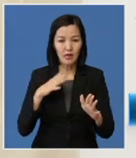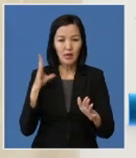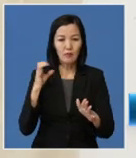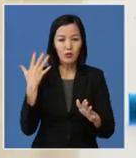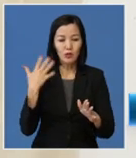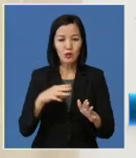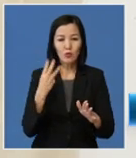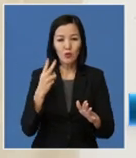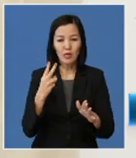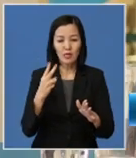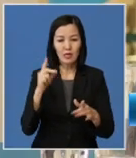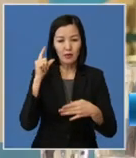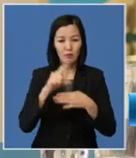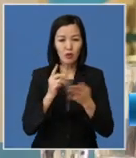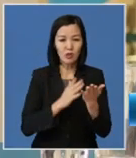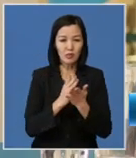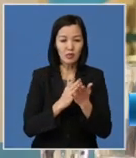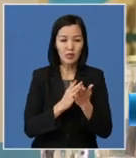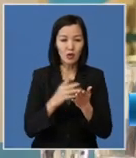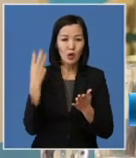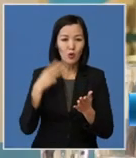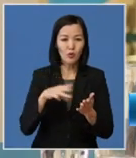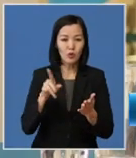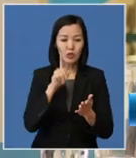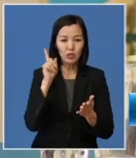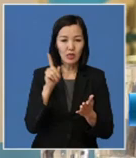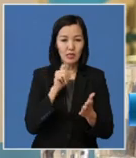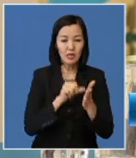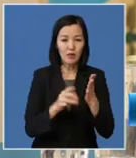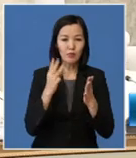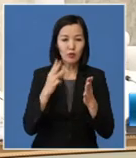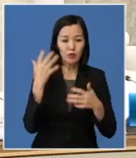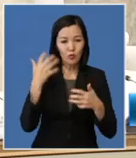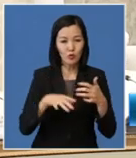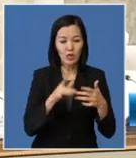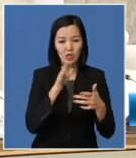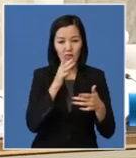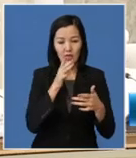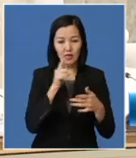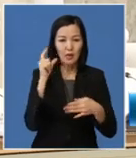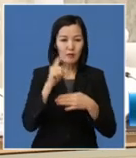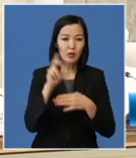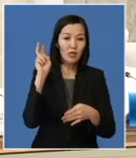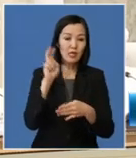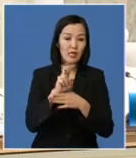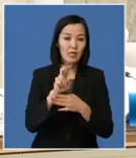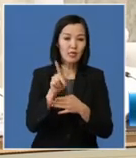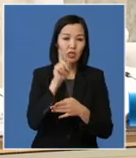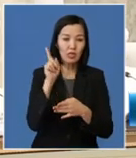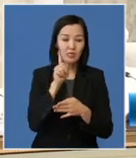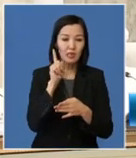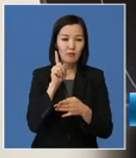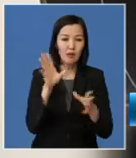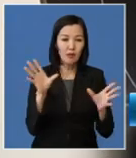552 имам ұстаз бар. 30% жастар, 63% орта жастағылар. Мешітке келетін жастармен жұмыс жасайтында